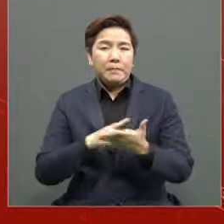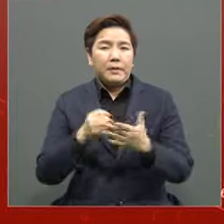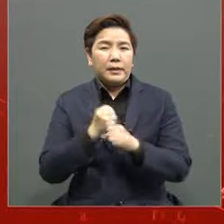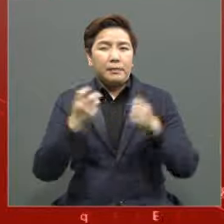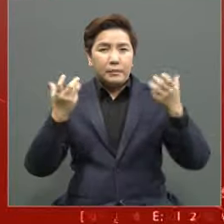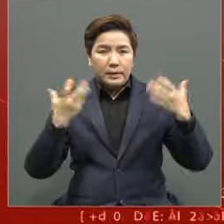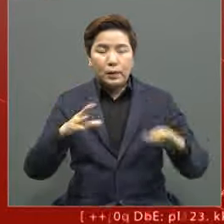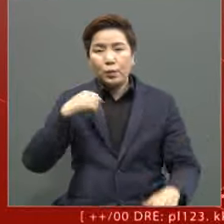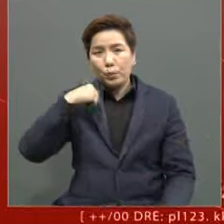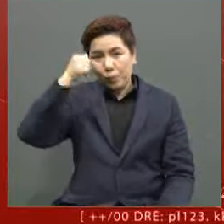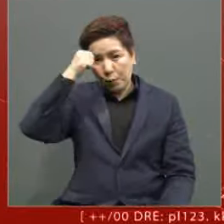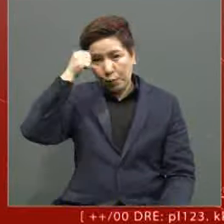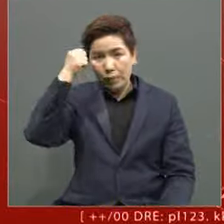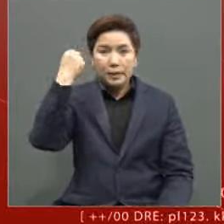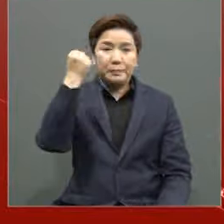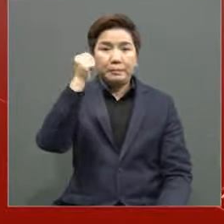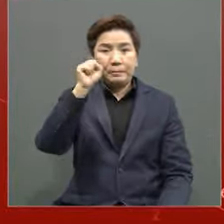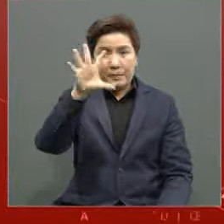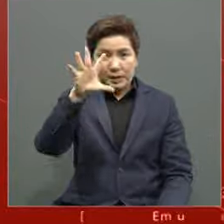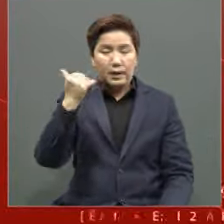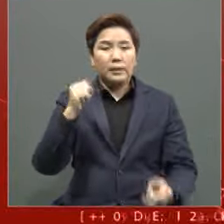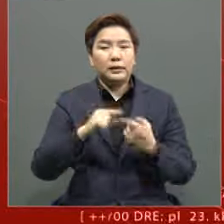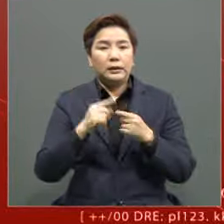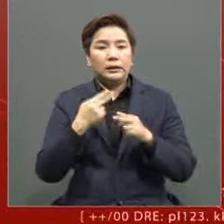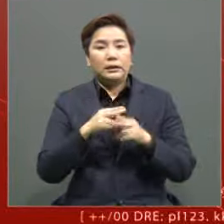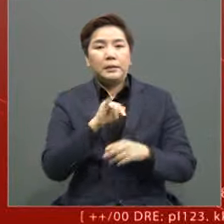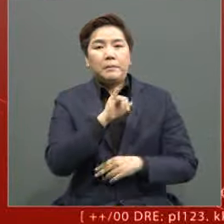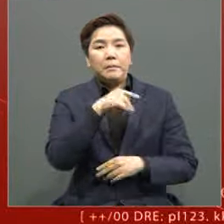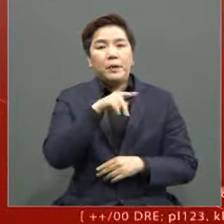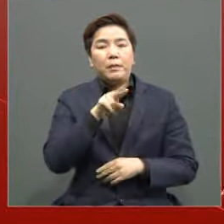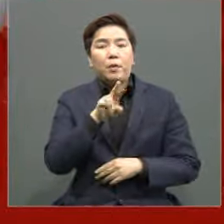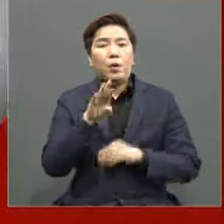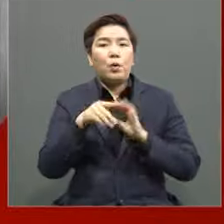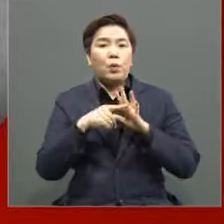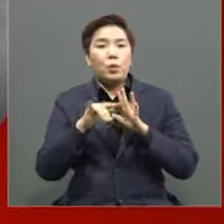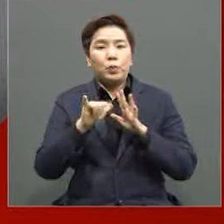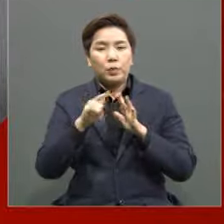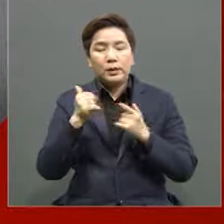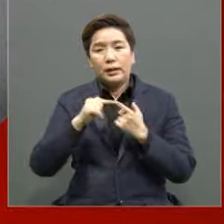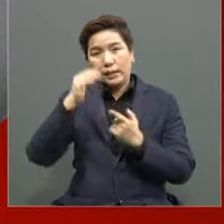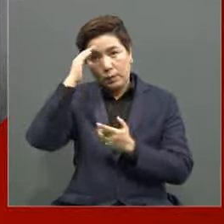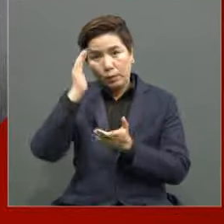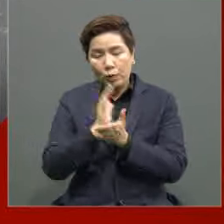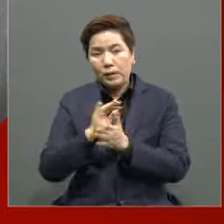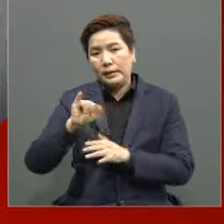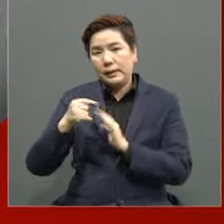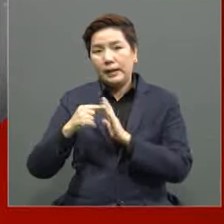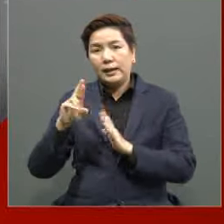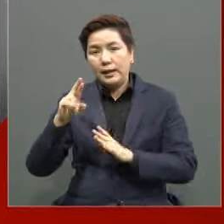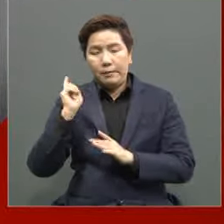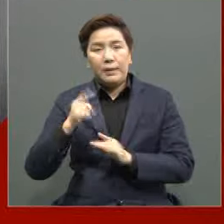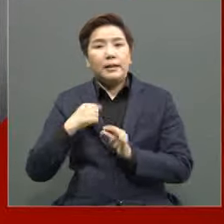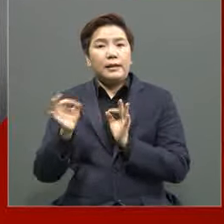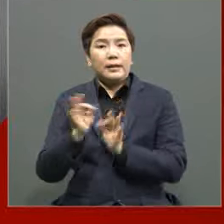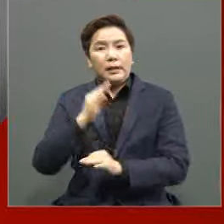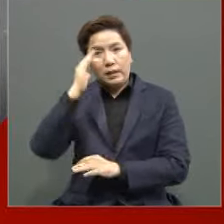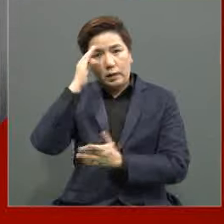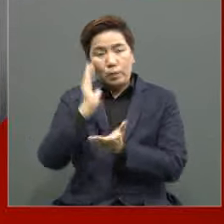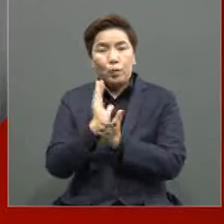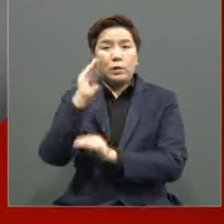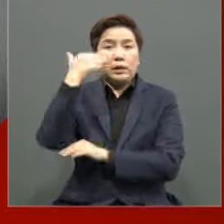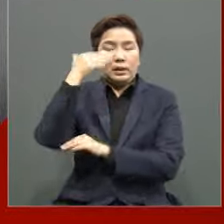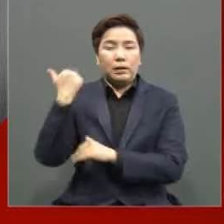ายใน15วันครับทางด้านพลตำรวจเอกไกรบุญสวดทรงนะครับเจรตำรวจแห่งชาตินะซึ่งตอนนี้ปฏิบัติราชการแทนผู้บัญชาการตำรวจแห่งช